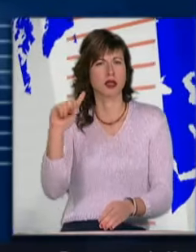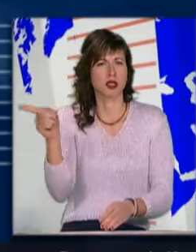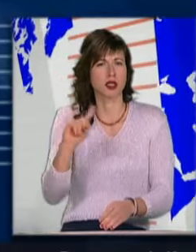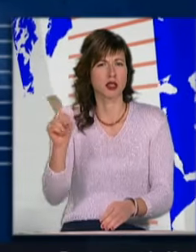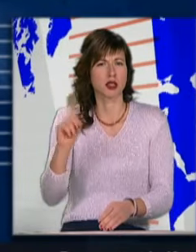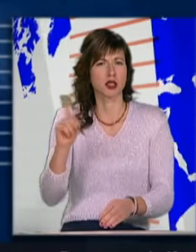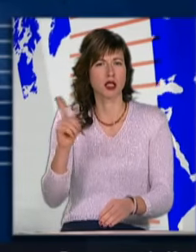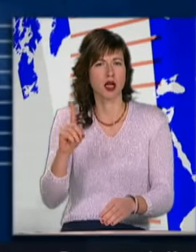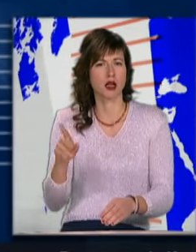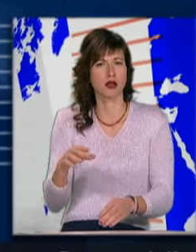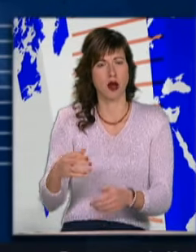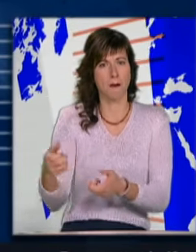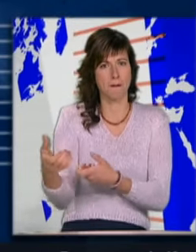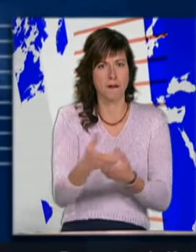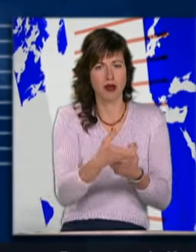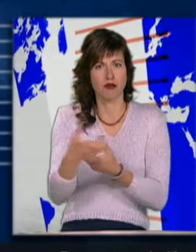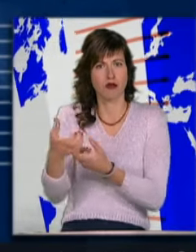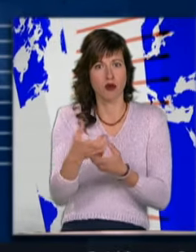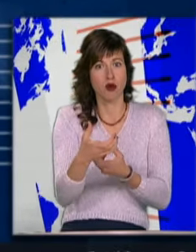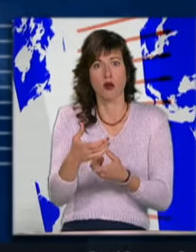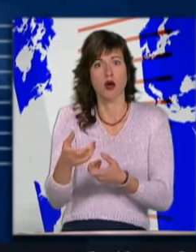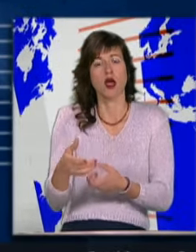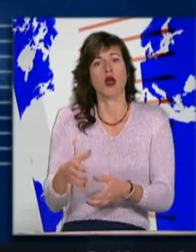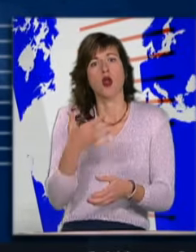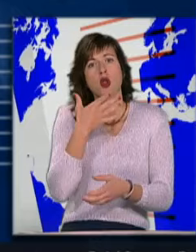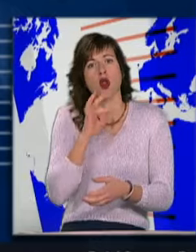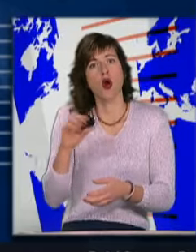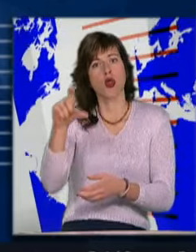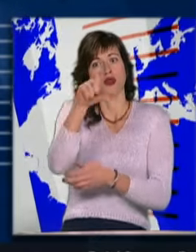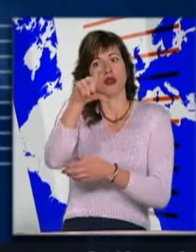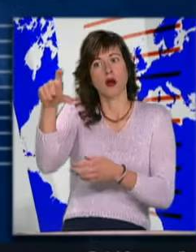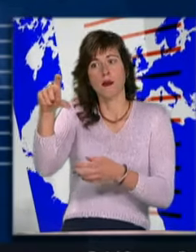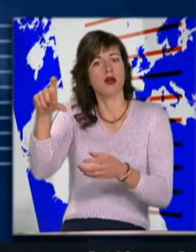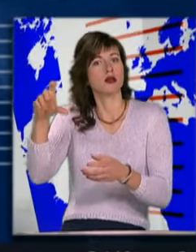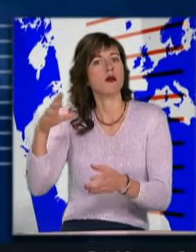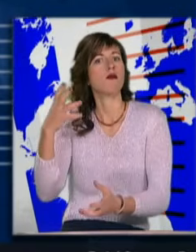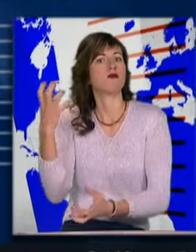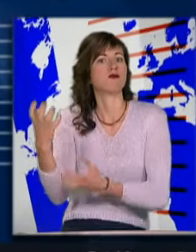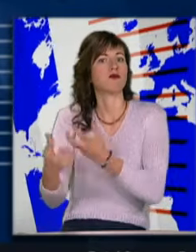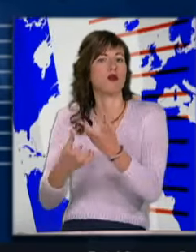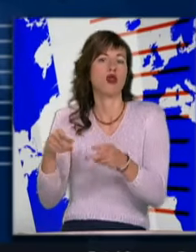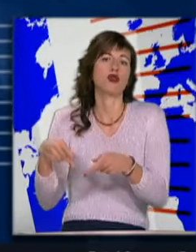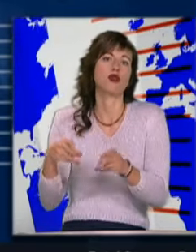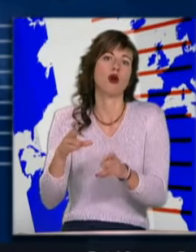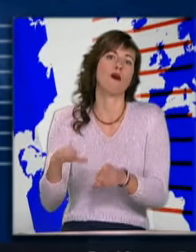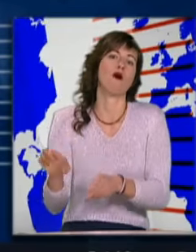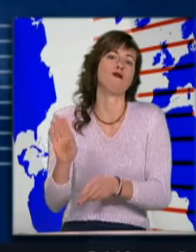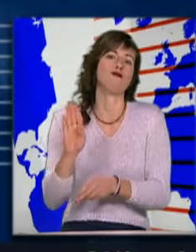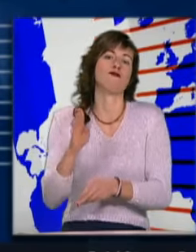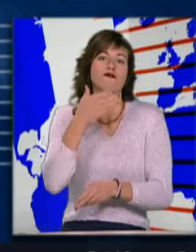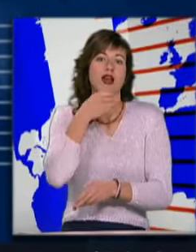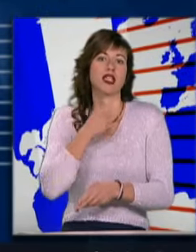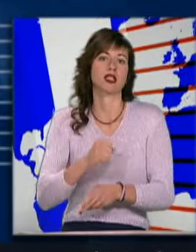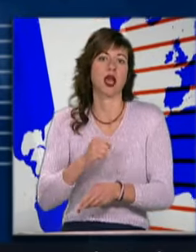δυνάμεις πυρόσβεσης στα χανιά εξαιτίας πυρκαγιάς που εκδηλώθηκε σε διαμέρισμα κτηρίου που βρίσκεται στην οδό ελευθερίου βενιζέλου στο